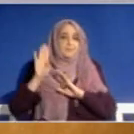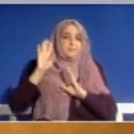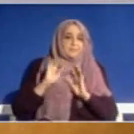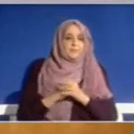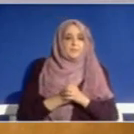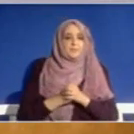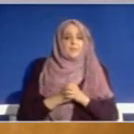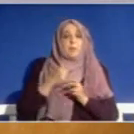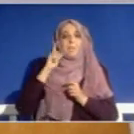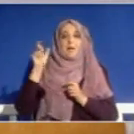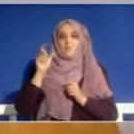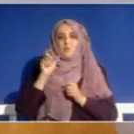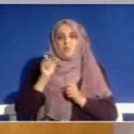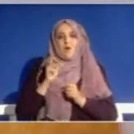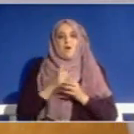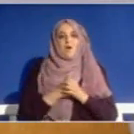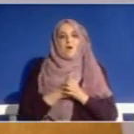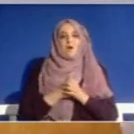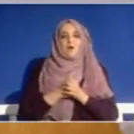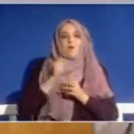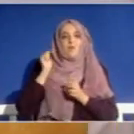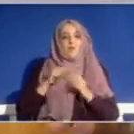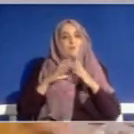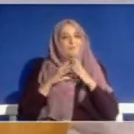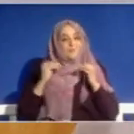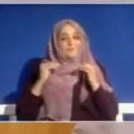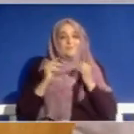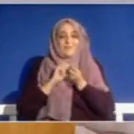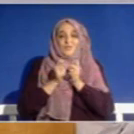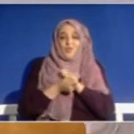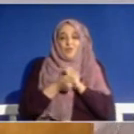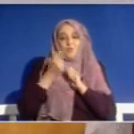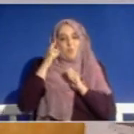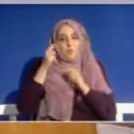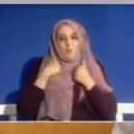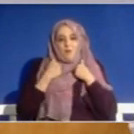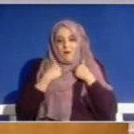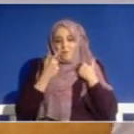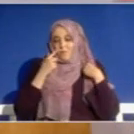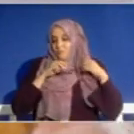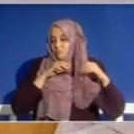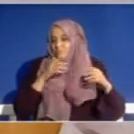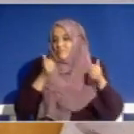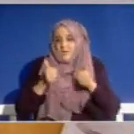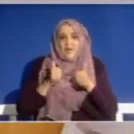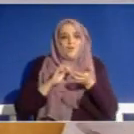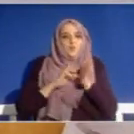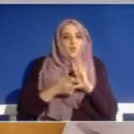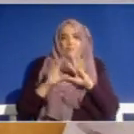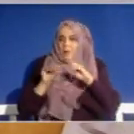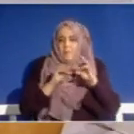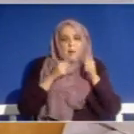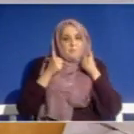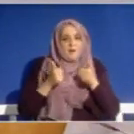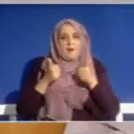المؤمن من طبعه أن يسلم وأن يطمئن على حاله على دمه على ماله من من من من من, من